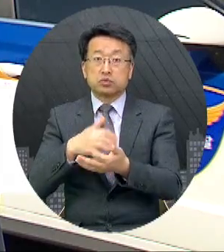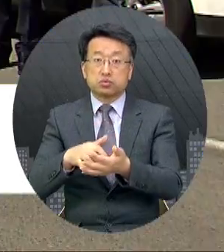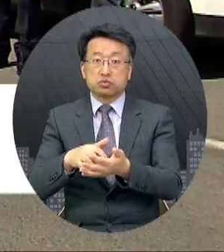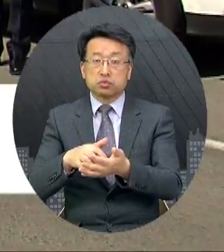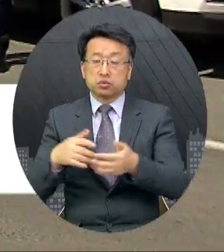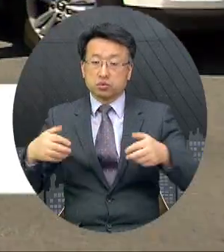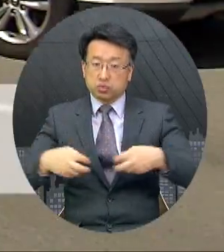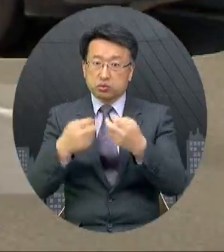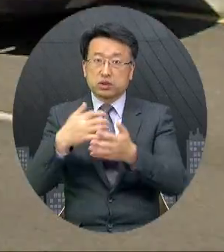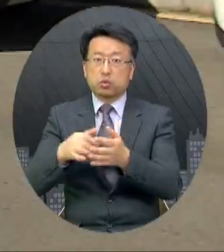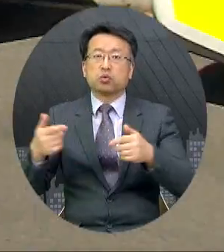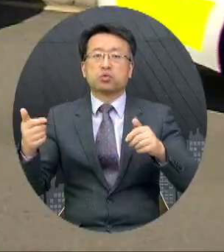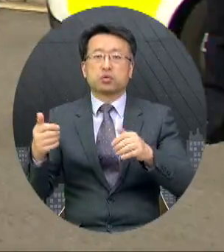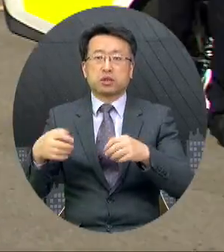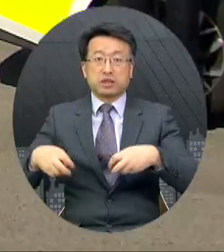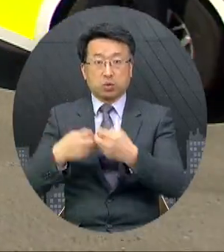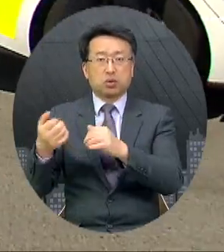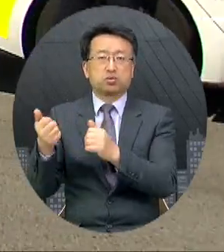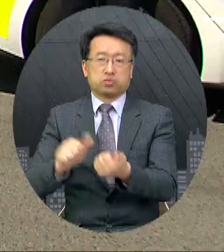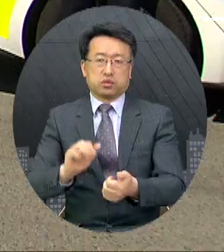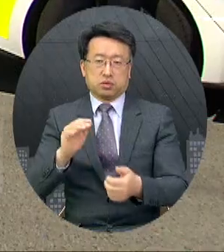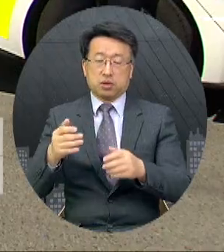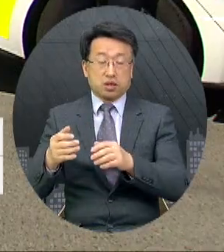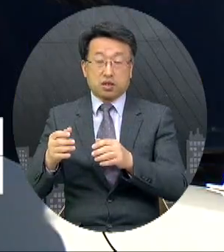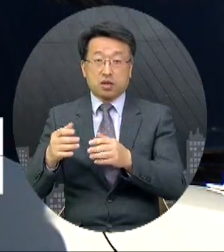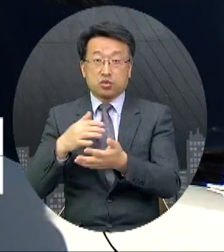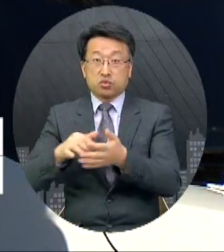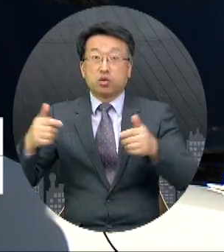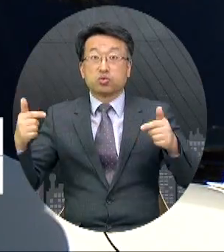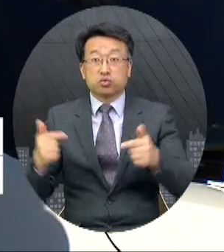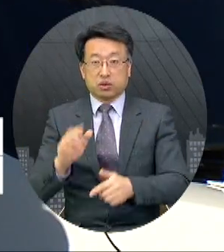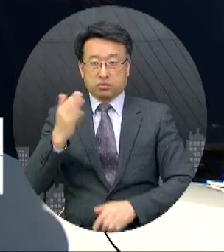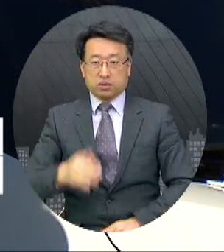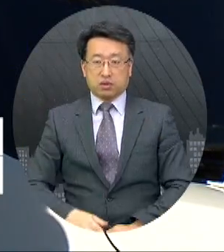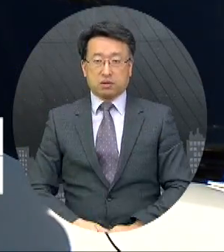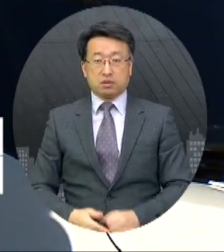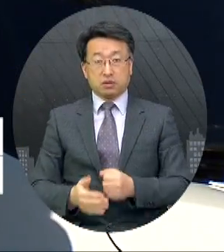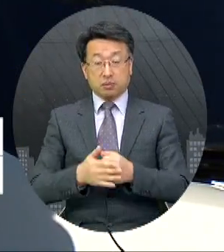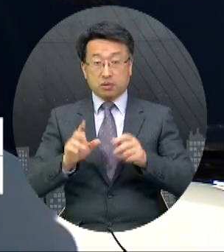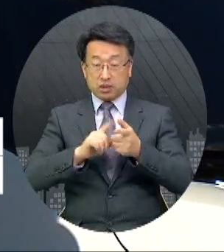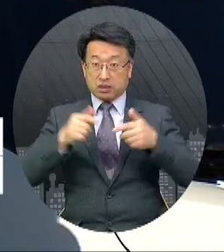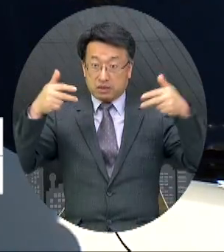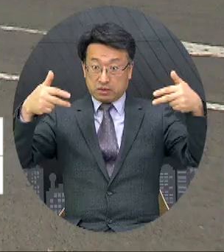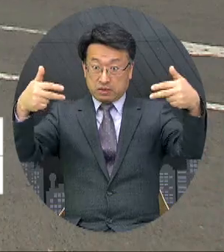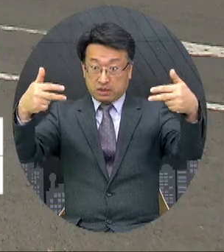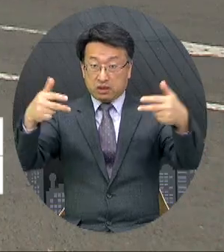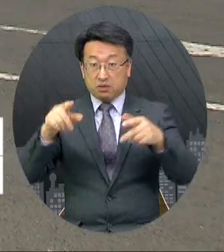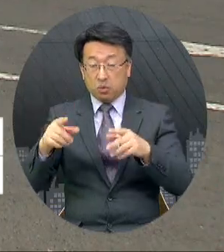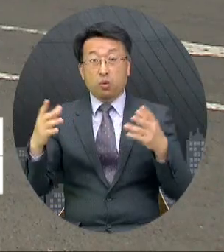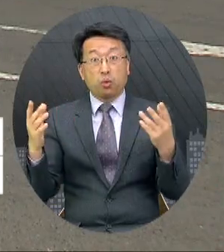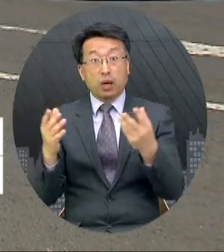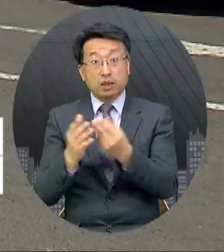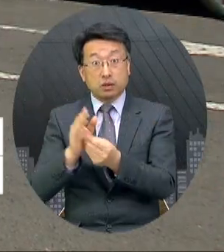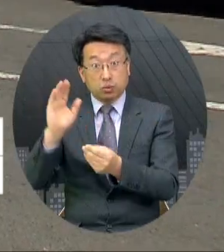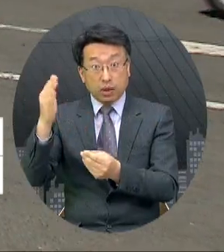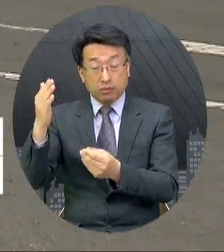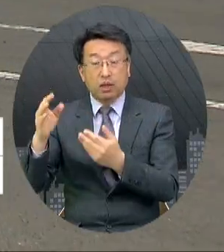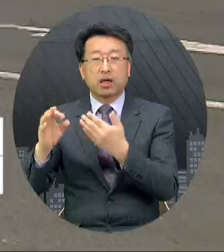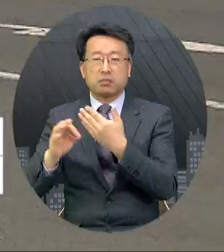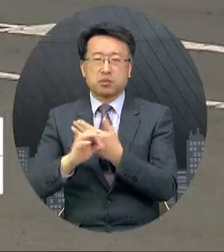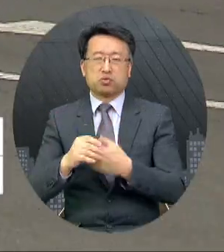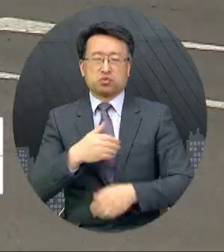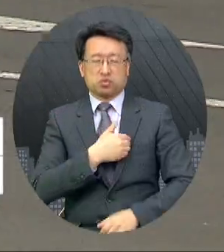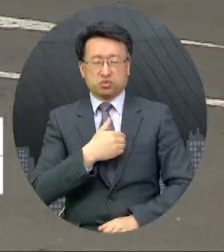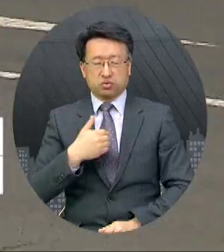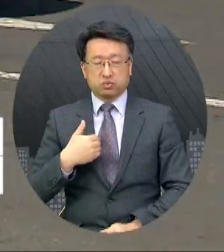해서. 경찰은 표지판과 도로 표기, 무인 단속 카메라 설치 등 관련 시설 정비가 완료될 때까지